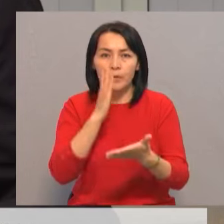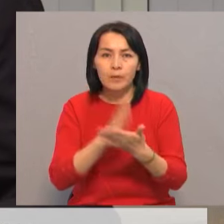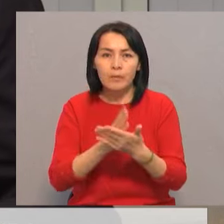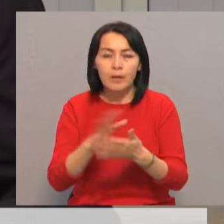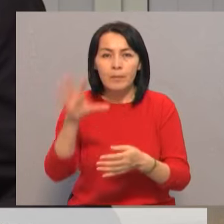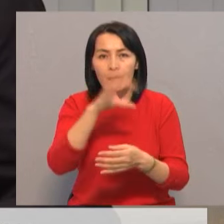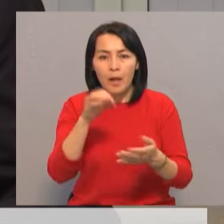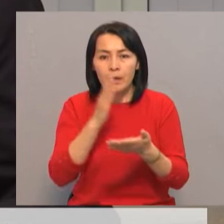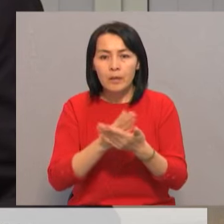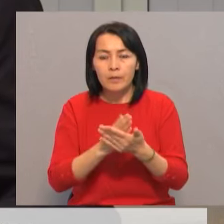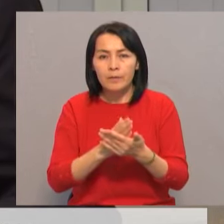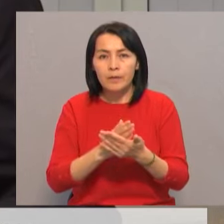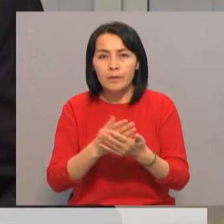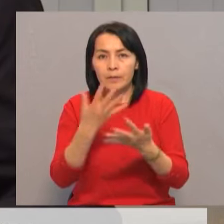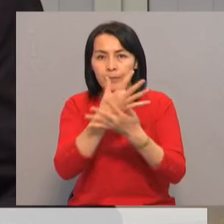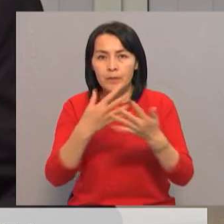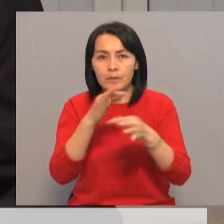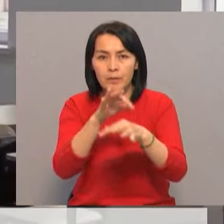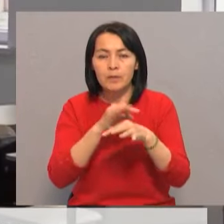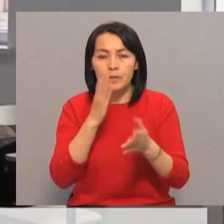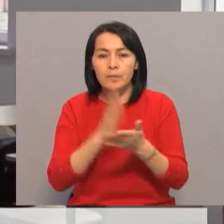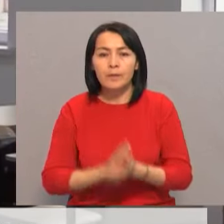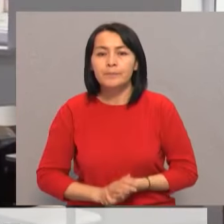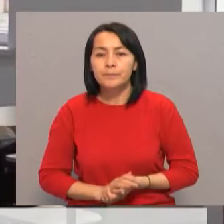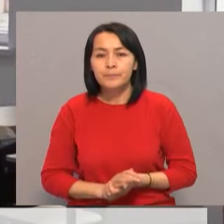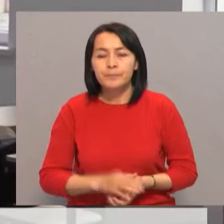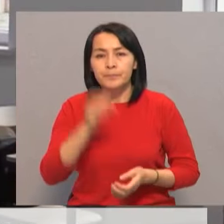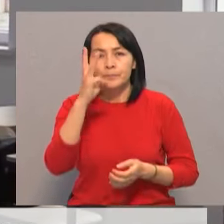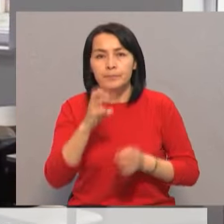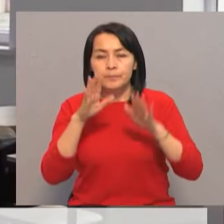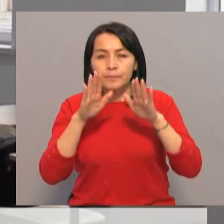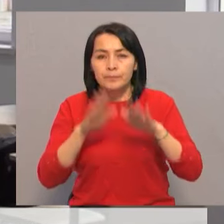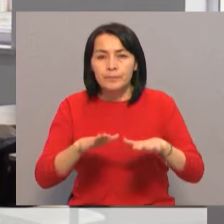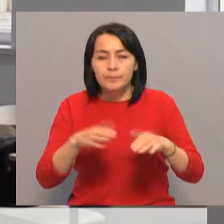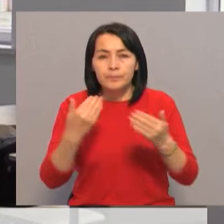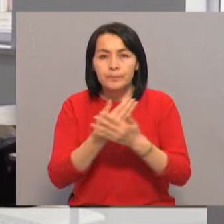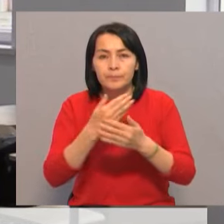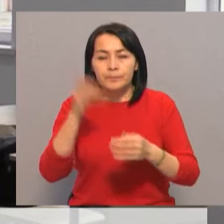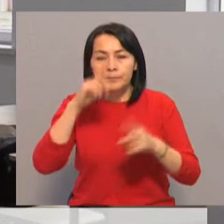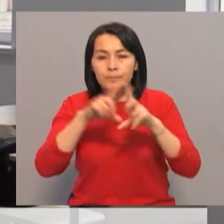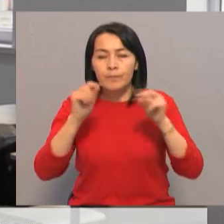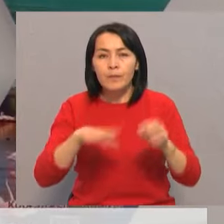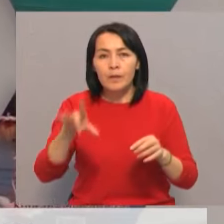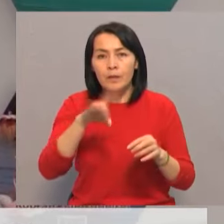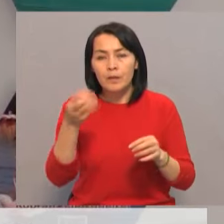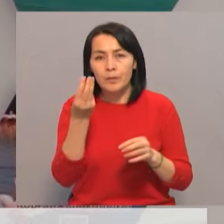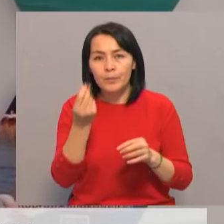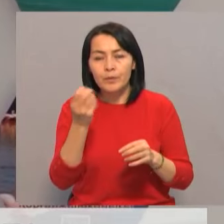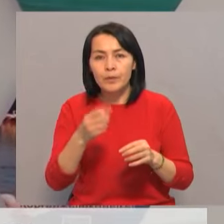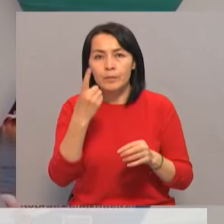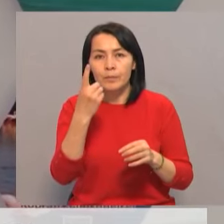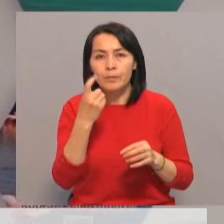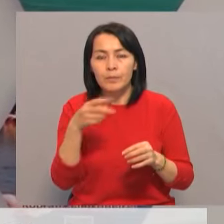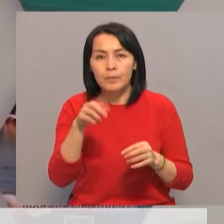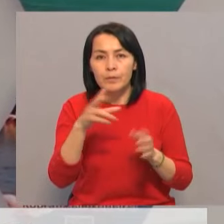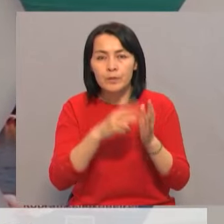жасалған оқу ордасына айналып отыр. 300 орынға лайықталған нысанның құрылысына республикалық бюджеттен